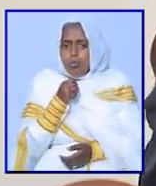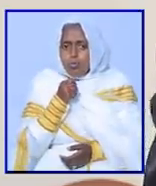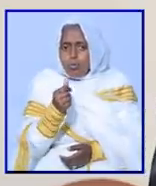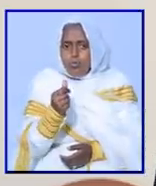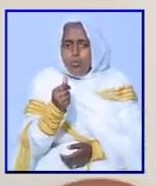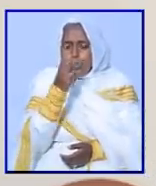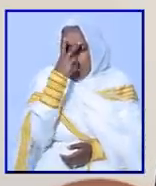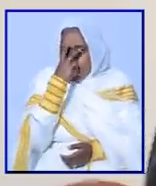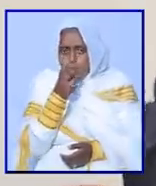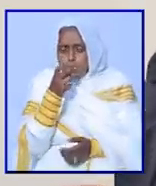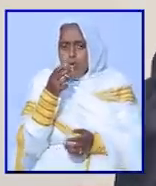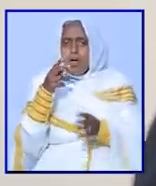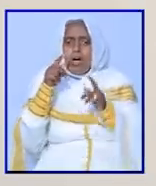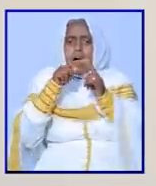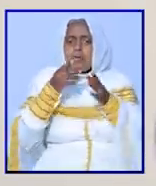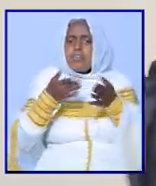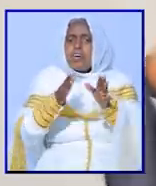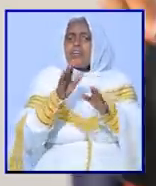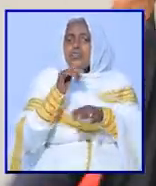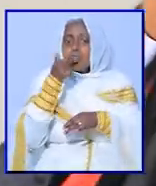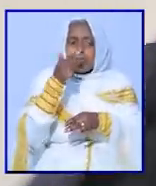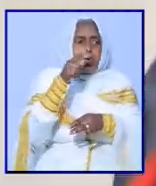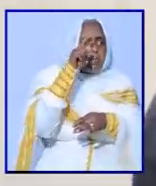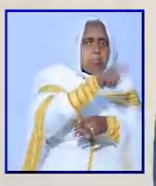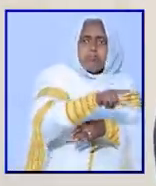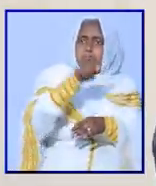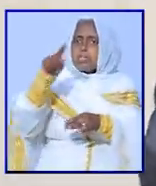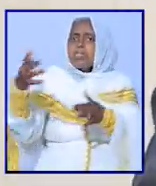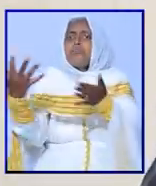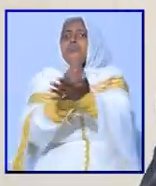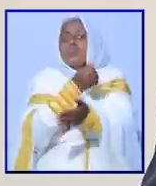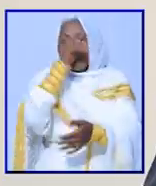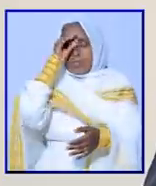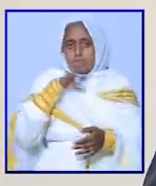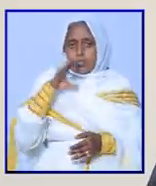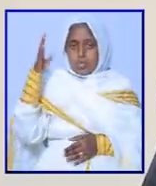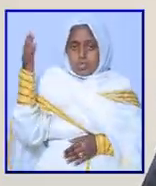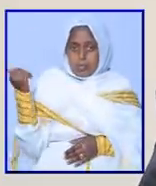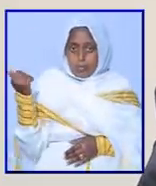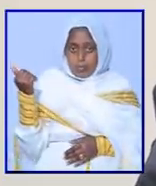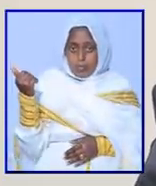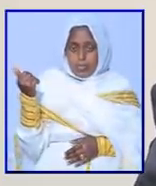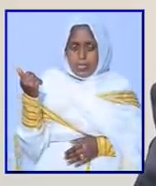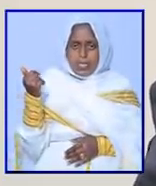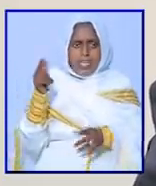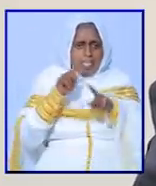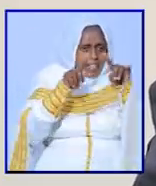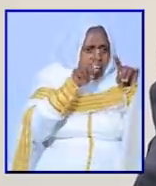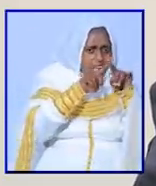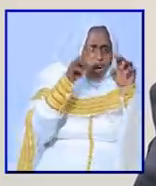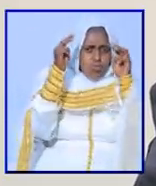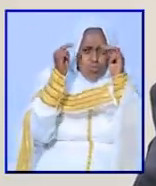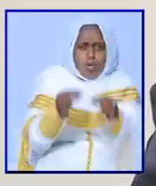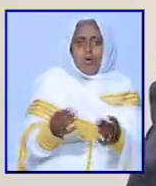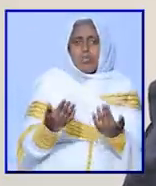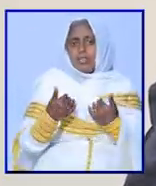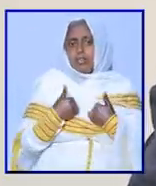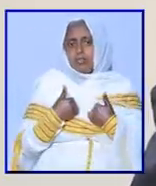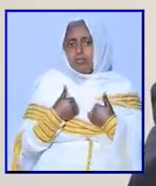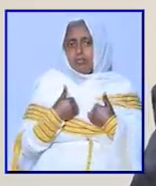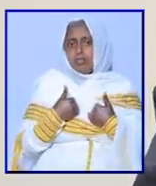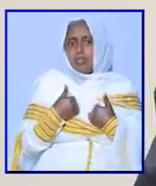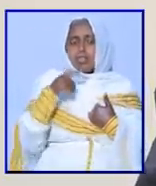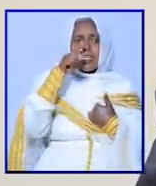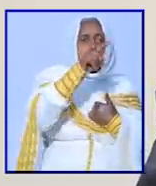ወታውሩ ሀበፈቅድክሙ እንዱ ዝም ብለው በዛም በዛም በዛም የሚወሰዱ ሰዎች ነበሩ። ያ